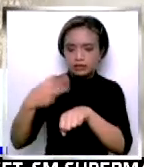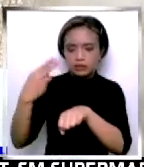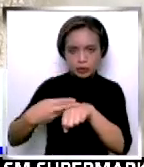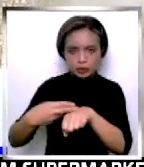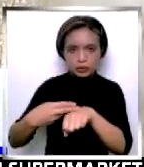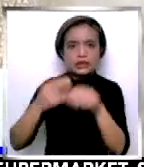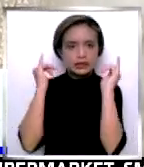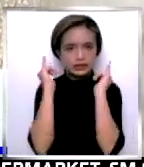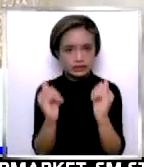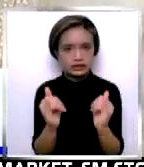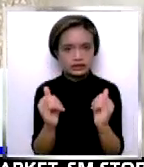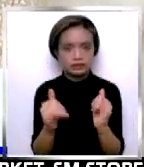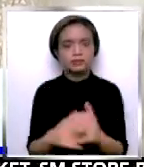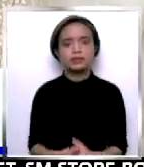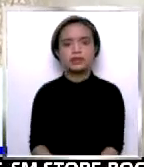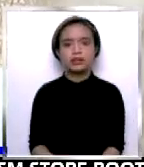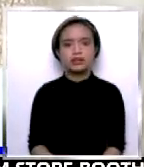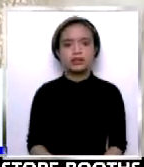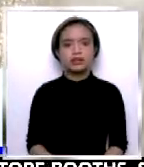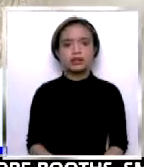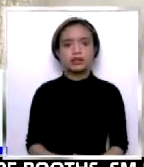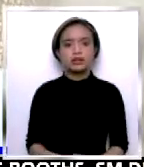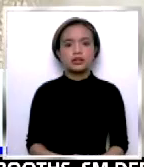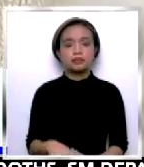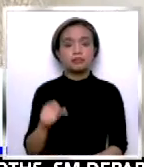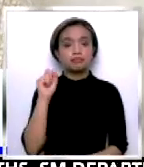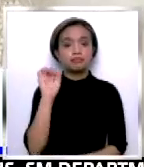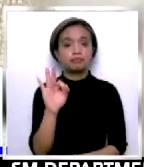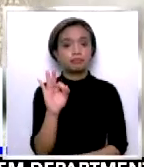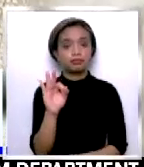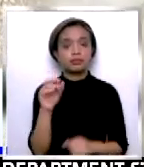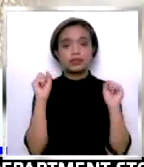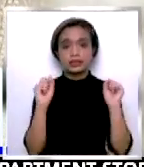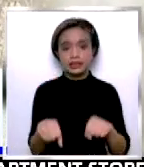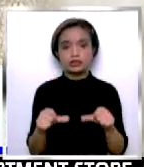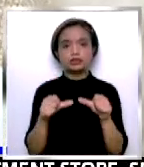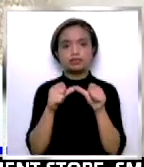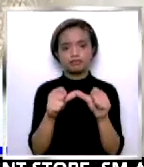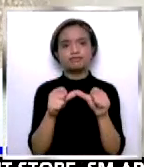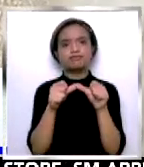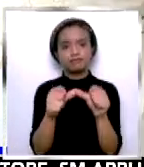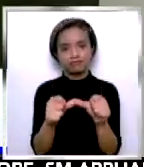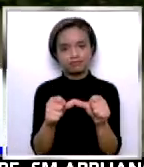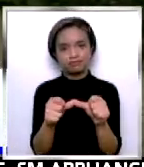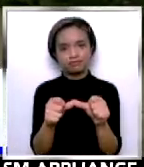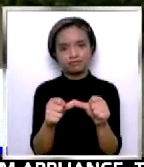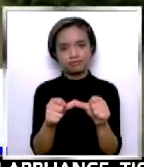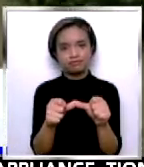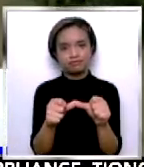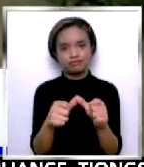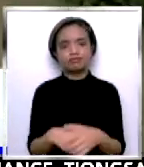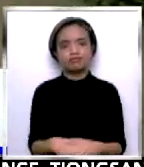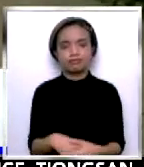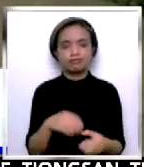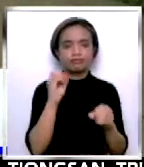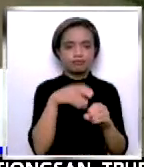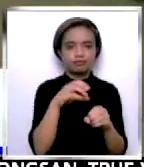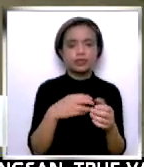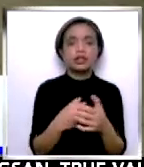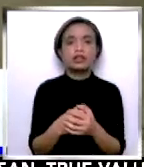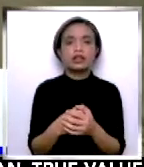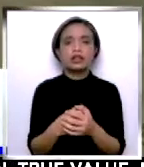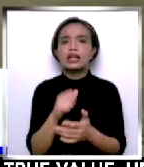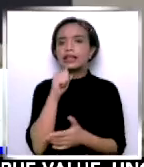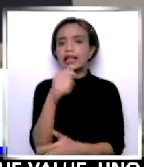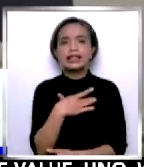Your livelihoods remain. So pagka po intact 'yon, makakapagtuloy-tuloy ka ng hulog. Nice na rin nilang iwasan ang